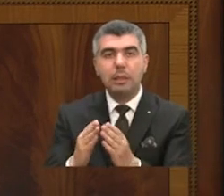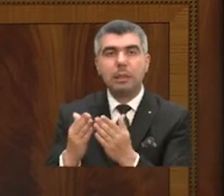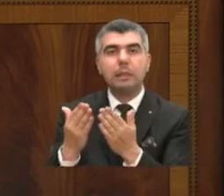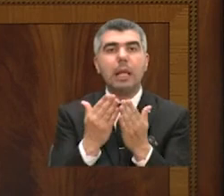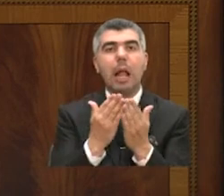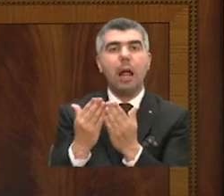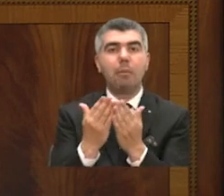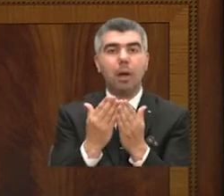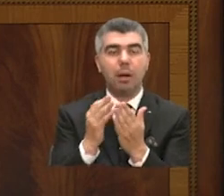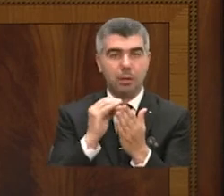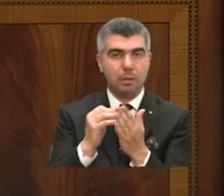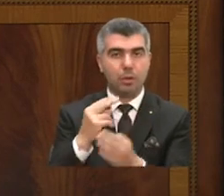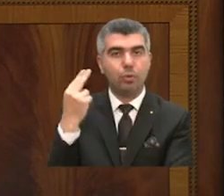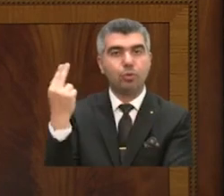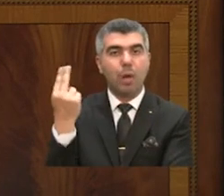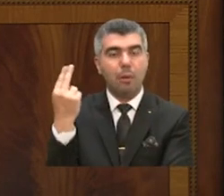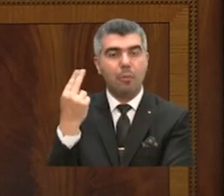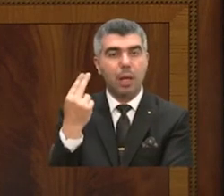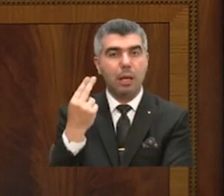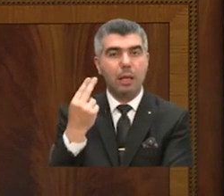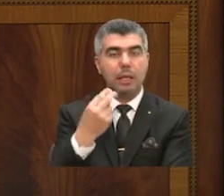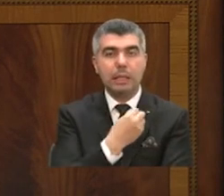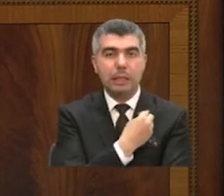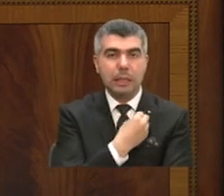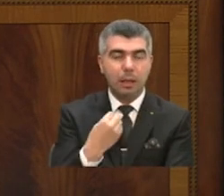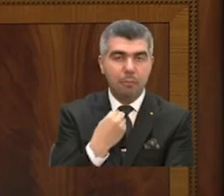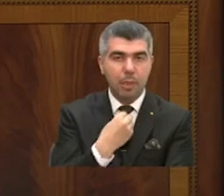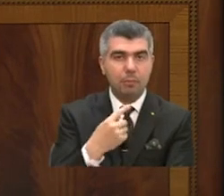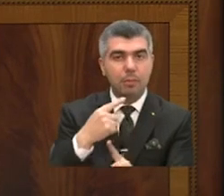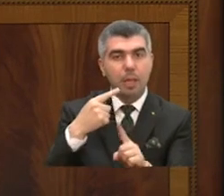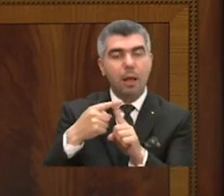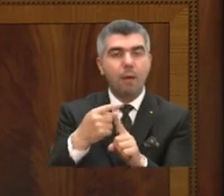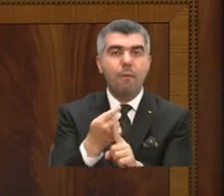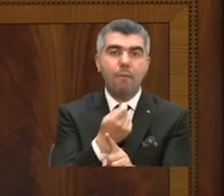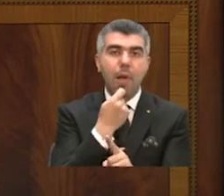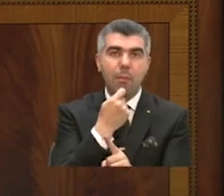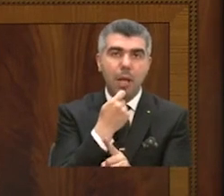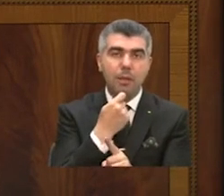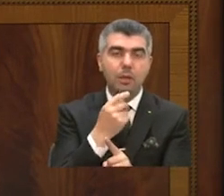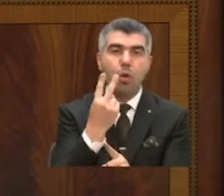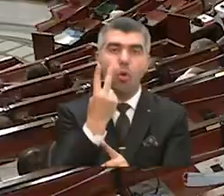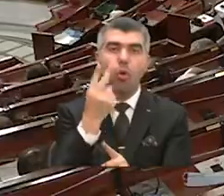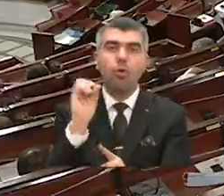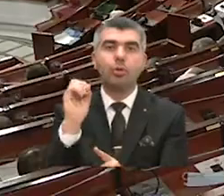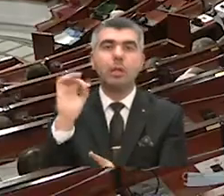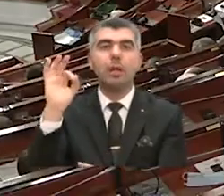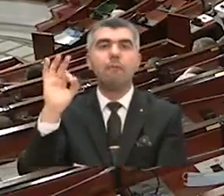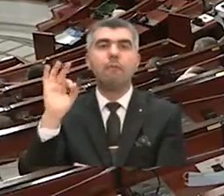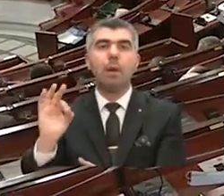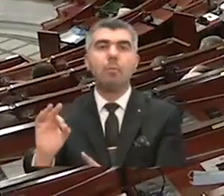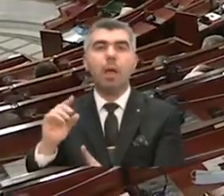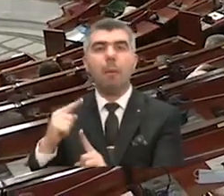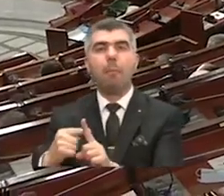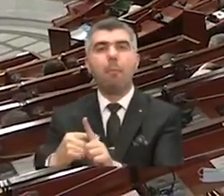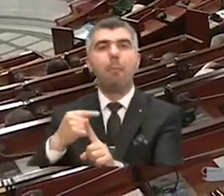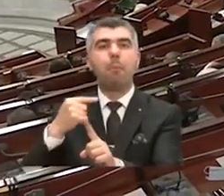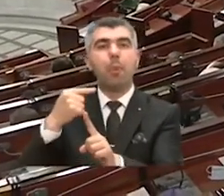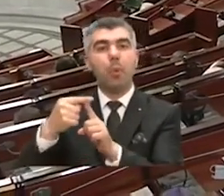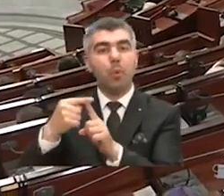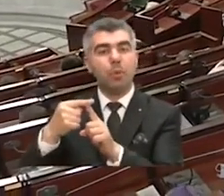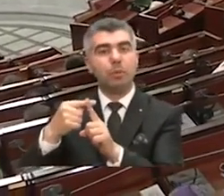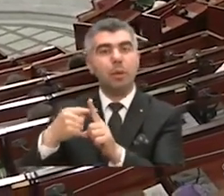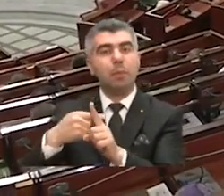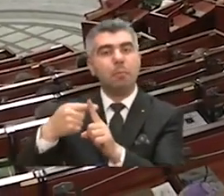المسجلين في كليات الطب والصيدلة العمومية والخاصة بنسبة 20% ومضاعفتها